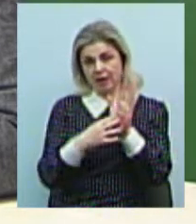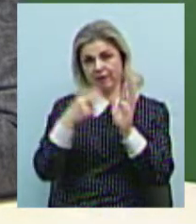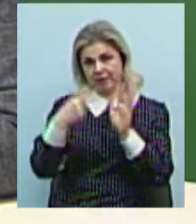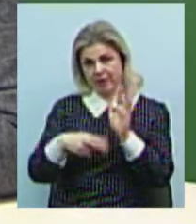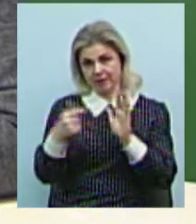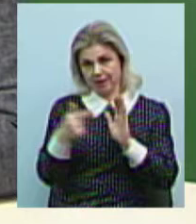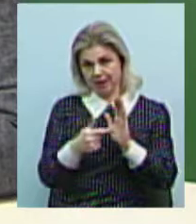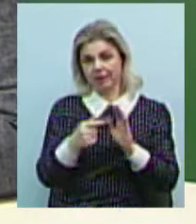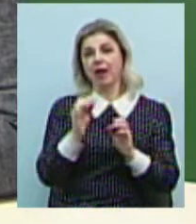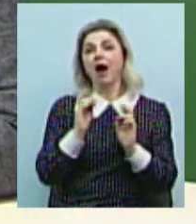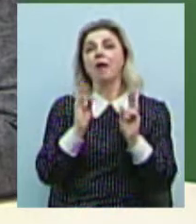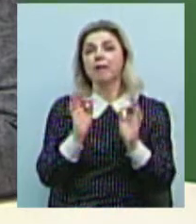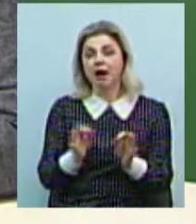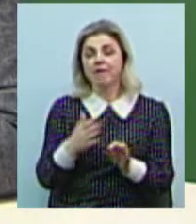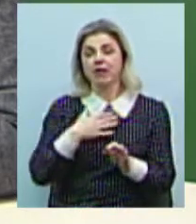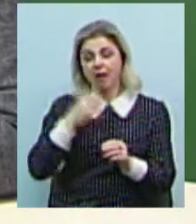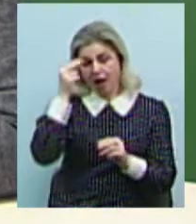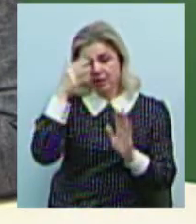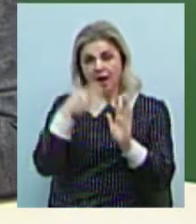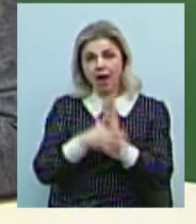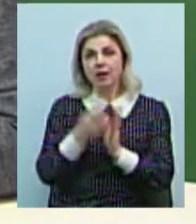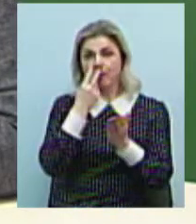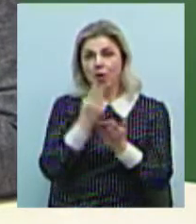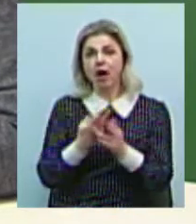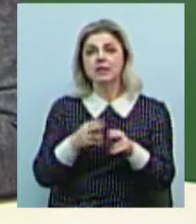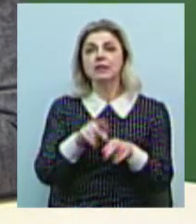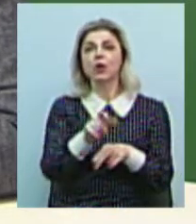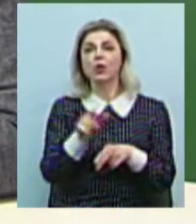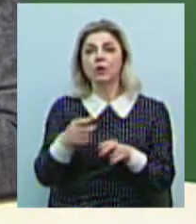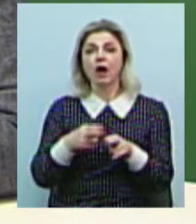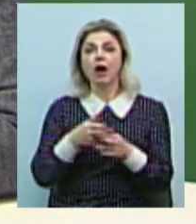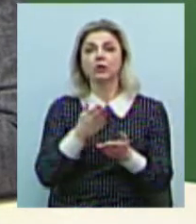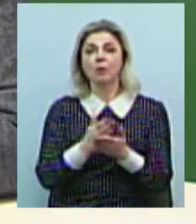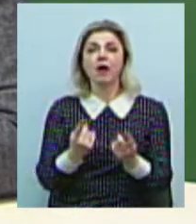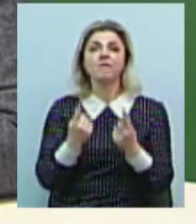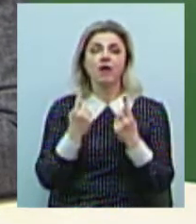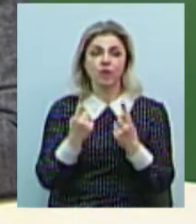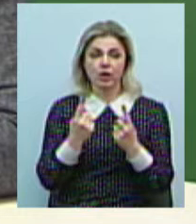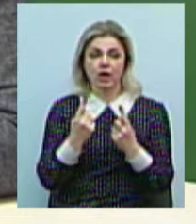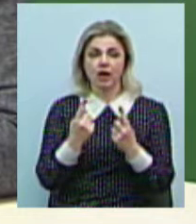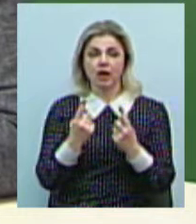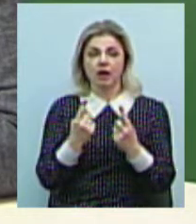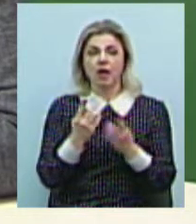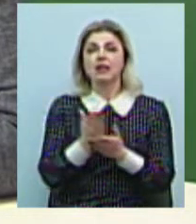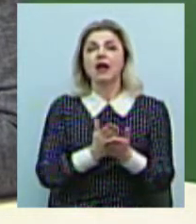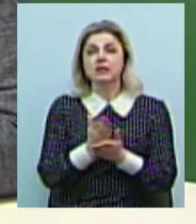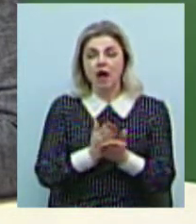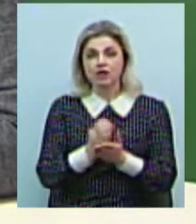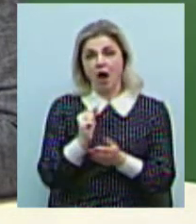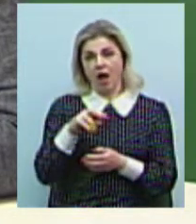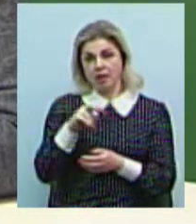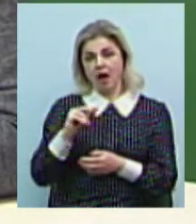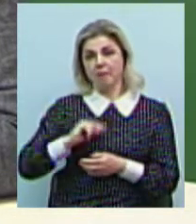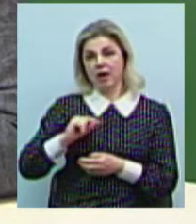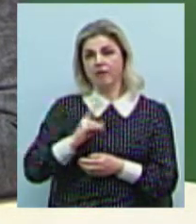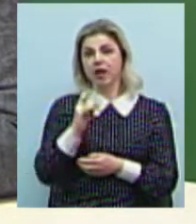1669,20. Як правило, наш аналіз показує, що це ті люди, які мають велику тривалість стажу, але працювали на